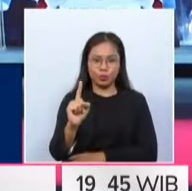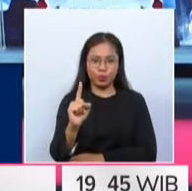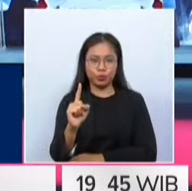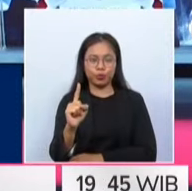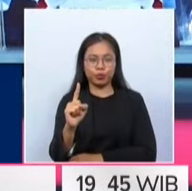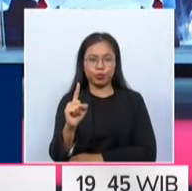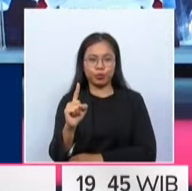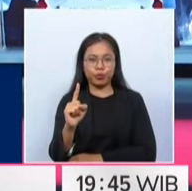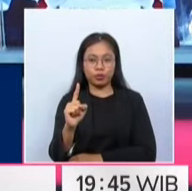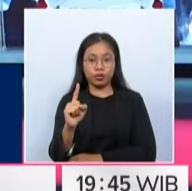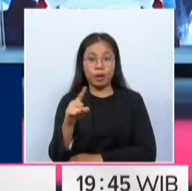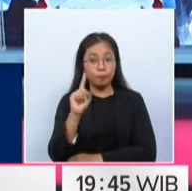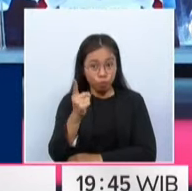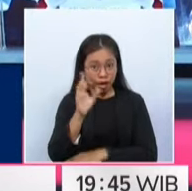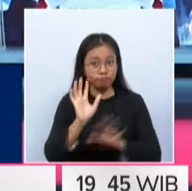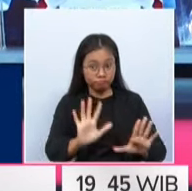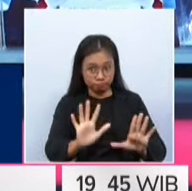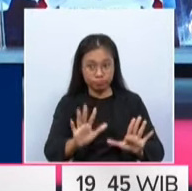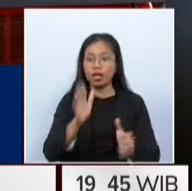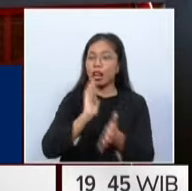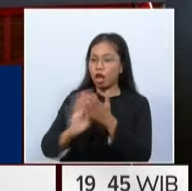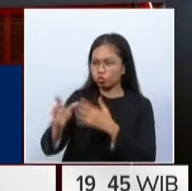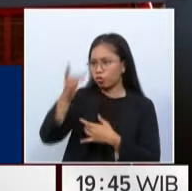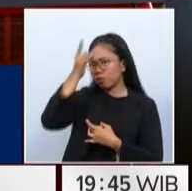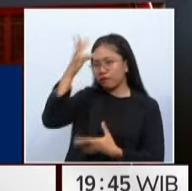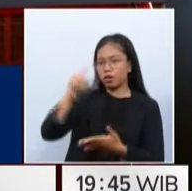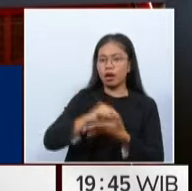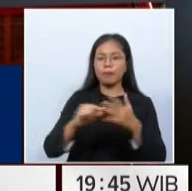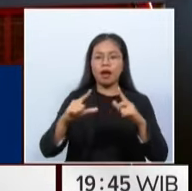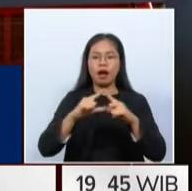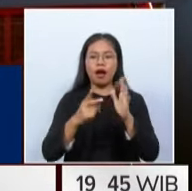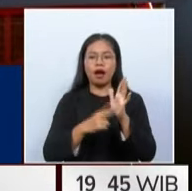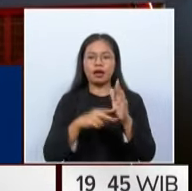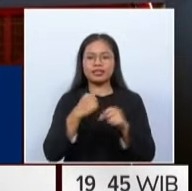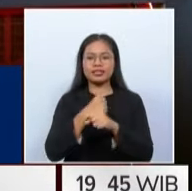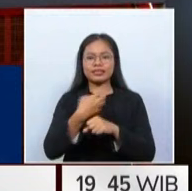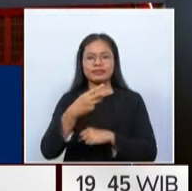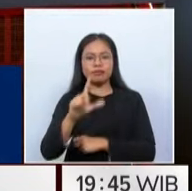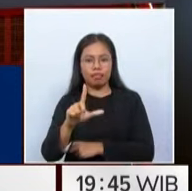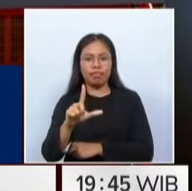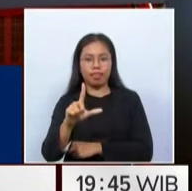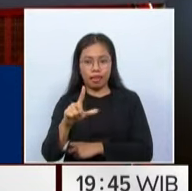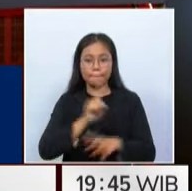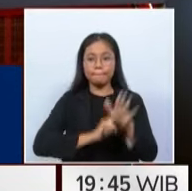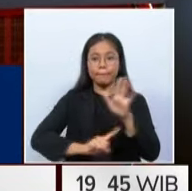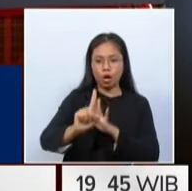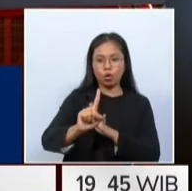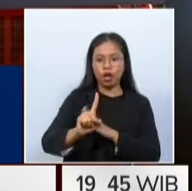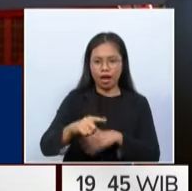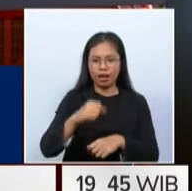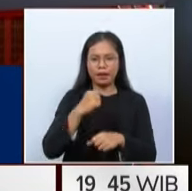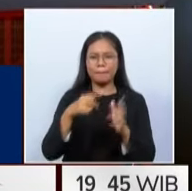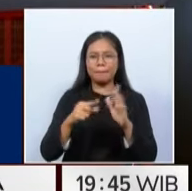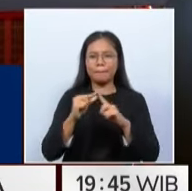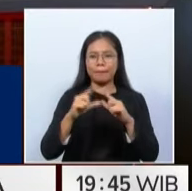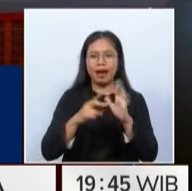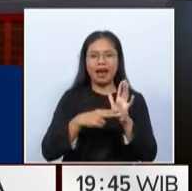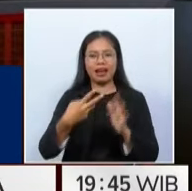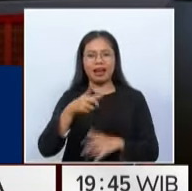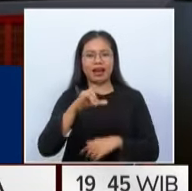persilakan Prof Angel Damayanti salah seorang dari panelis untuk mengambil pertanyaan subta di